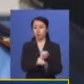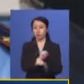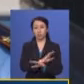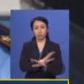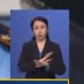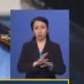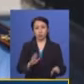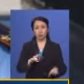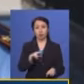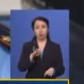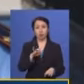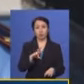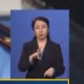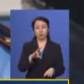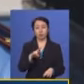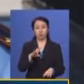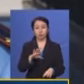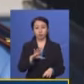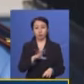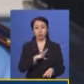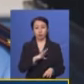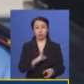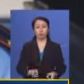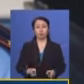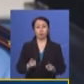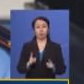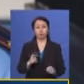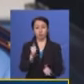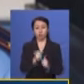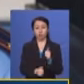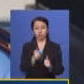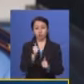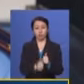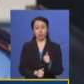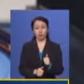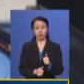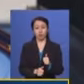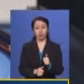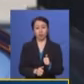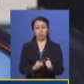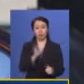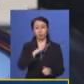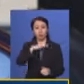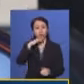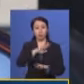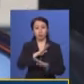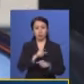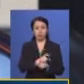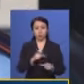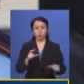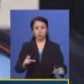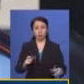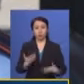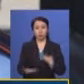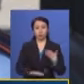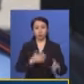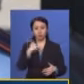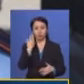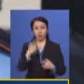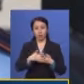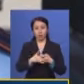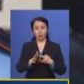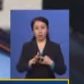и домофоном. Подъезд домофона оснащен, но преступники зачастую обходят их, пользуясь невнимательностью людей. Проходят, когда когда-нибудь открывают